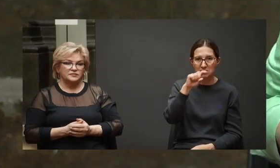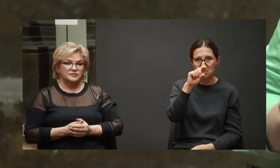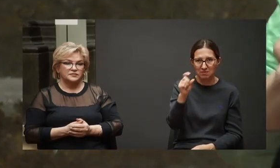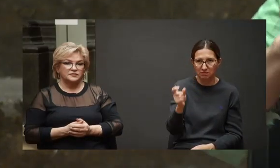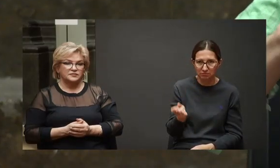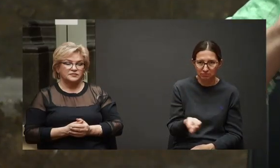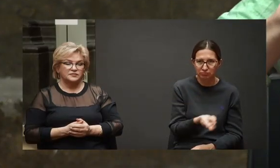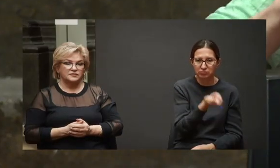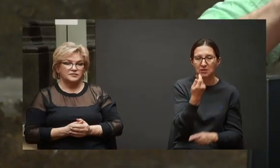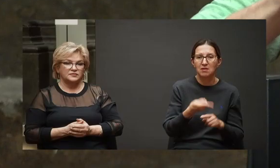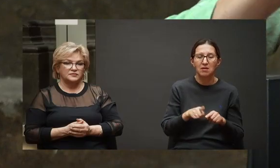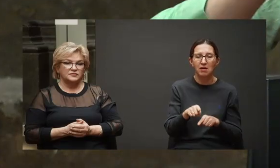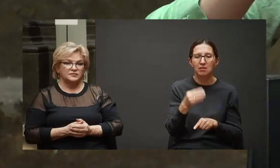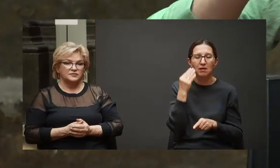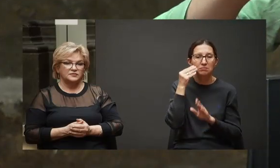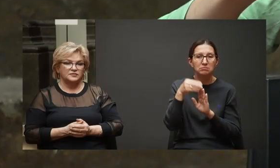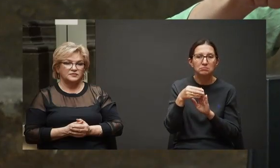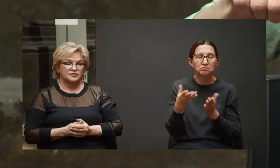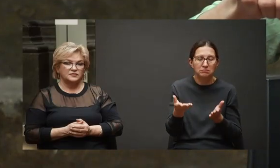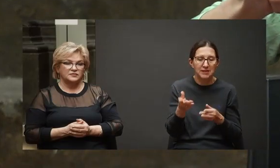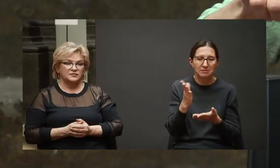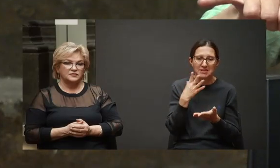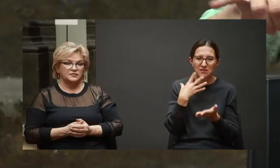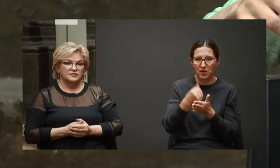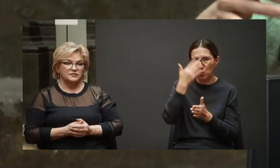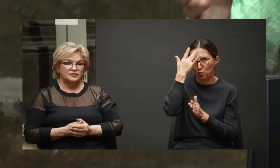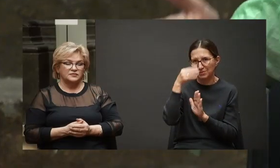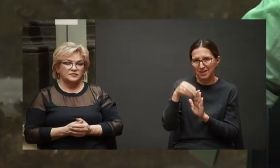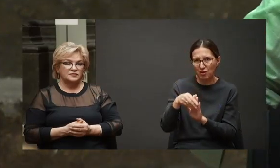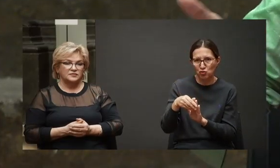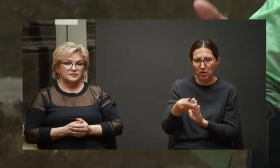каемочкой, он имеет значение,